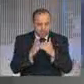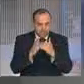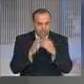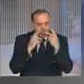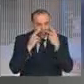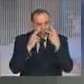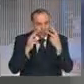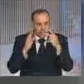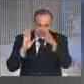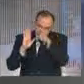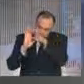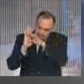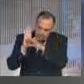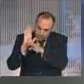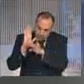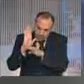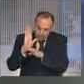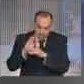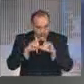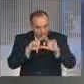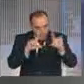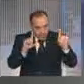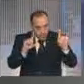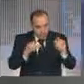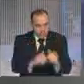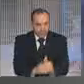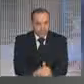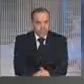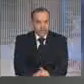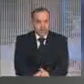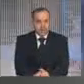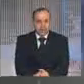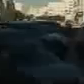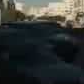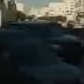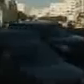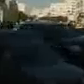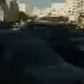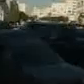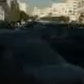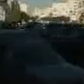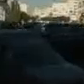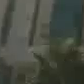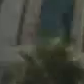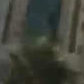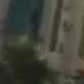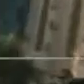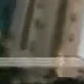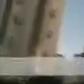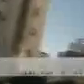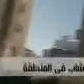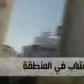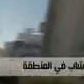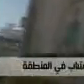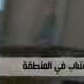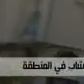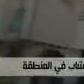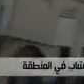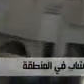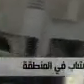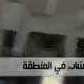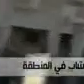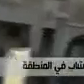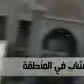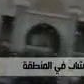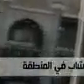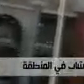مشاهدينا الكرام وهذا تذكير بابرز ما جاء فيها عوده الهدوء الى منطقه الناصريه في